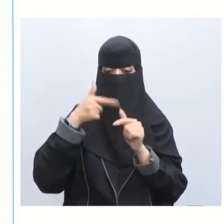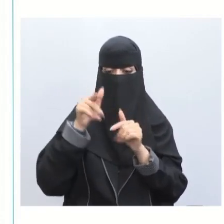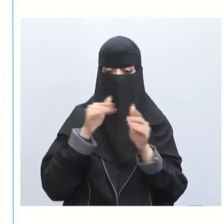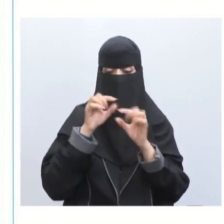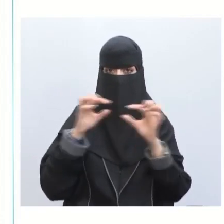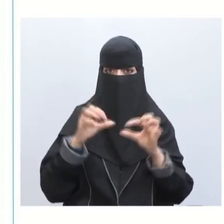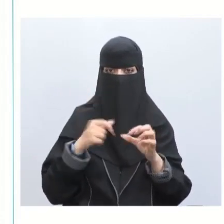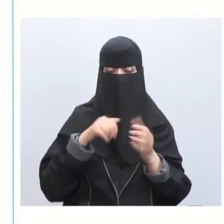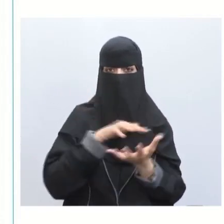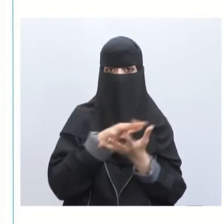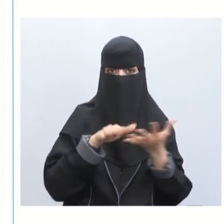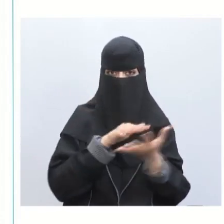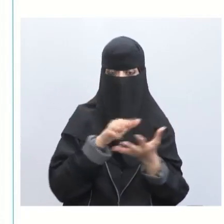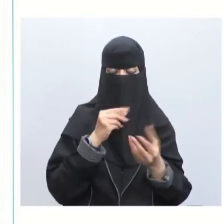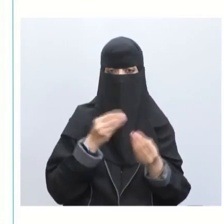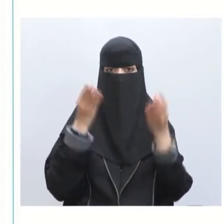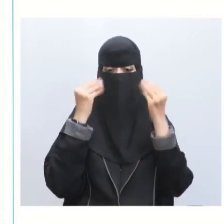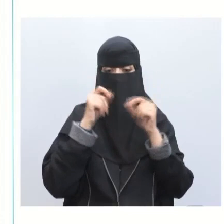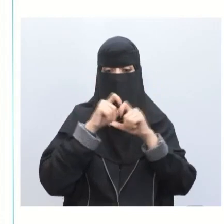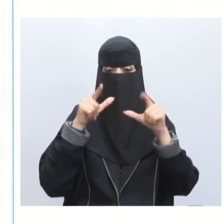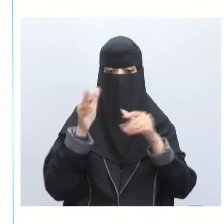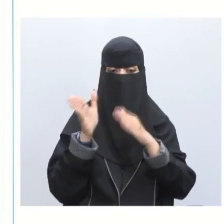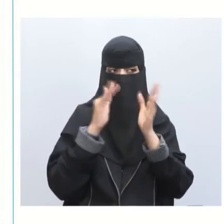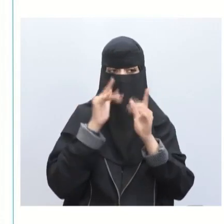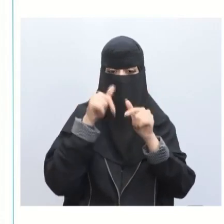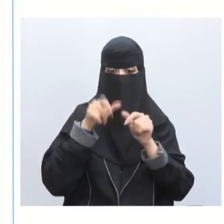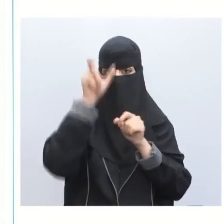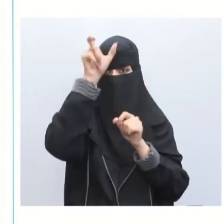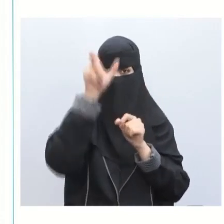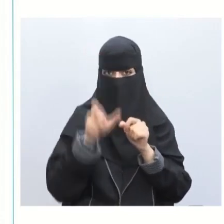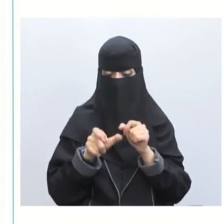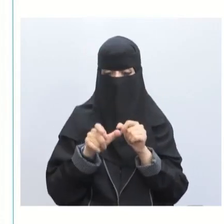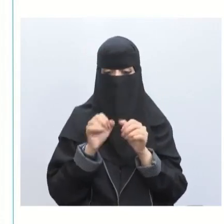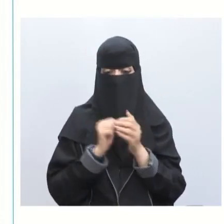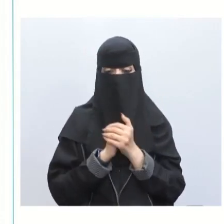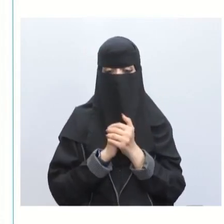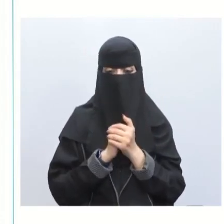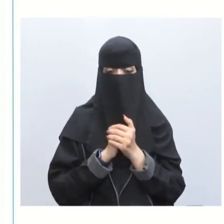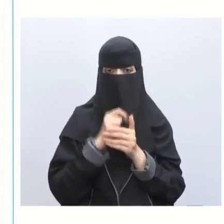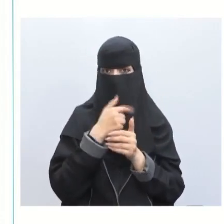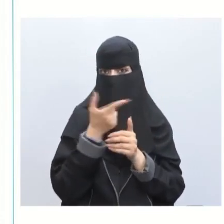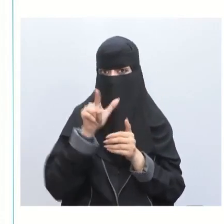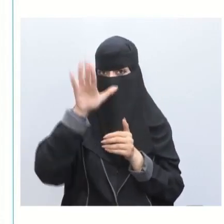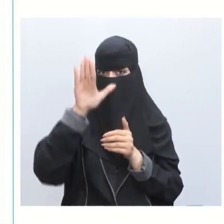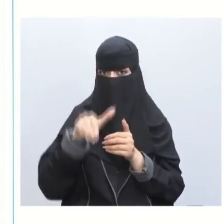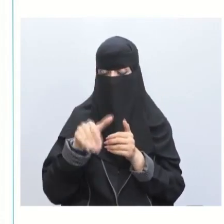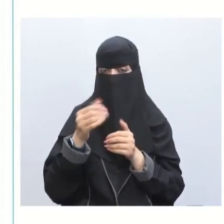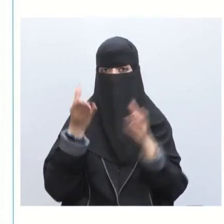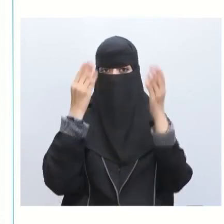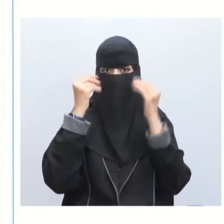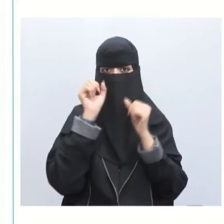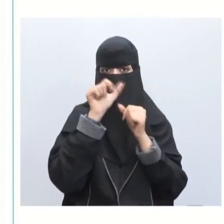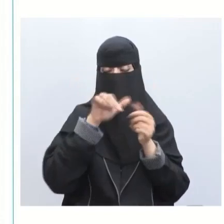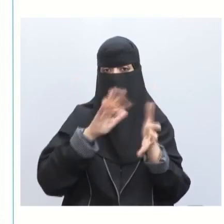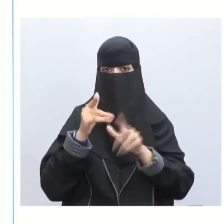الجرائم المعلوماتيه كذلك ستظهر لك قائمه بكافه المعلومات الخاصه